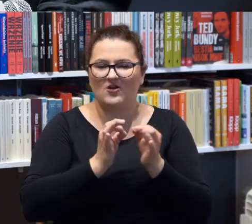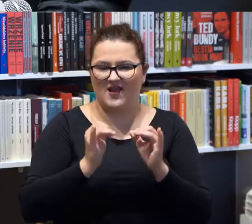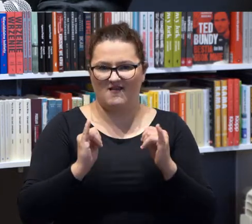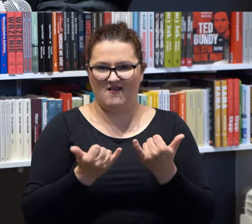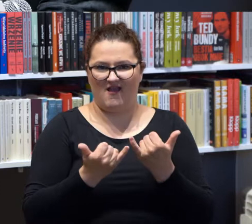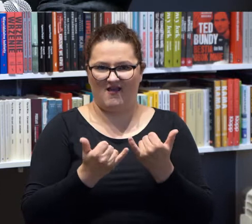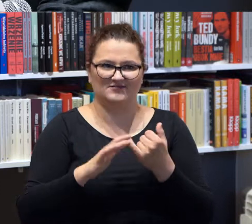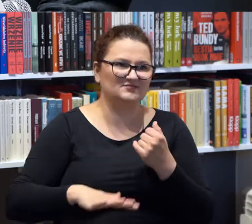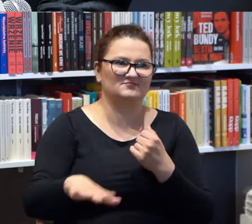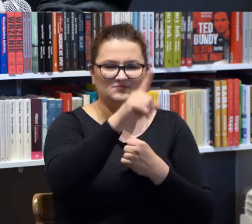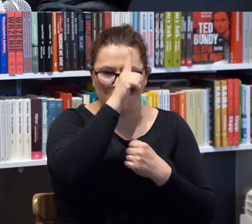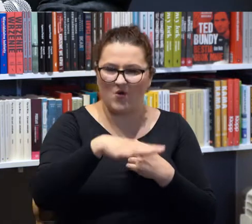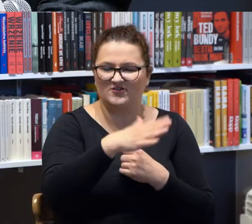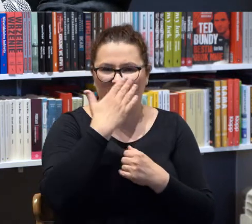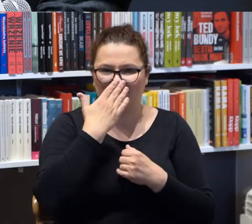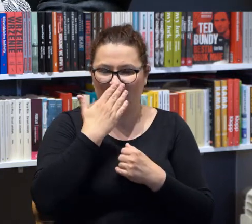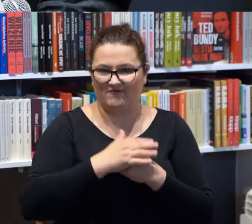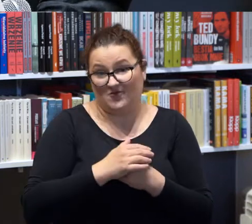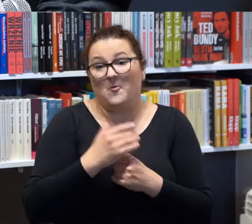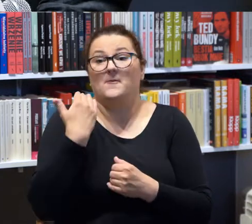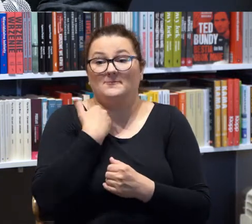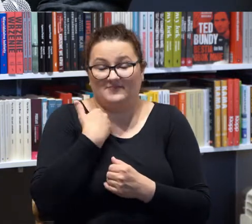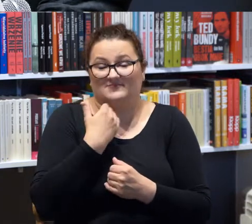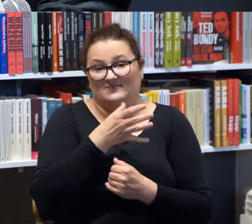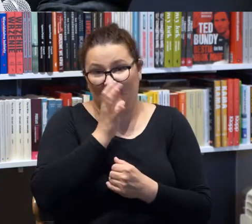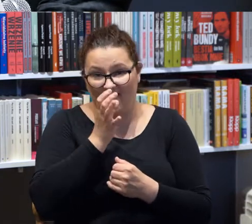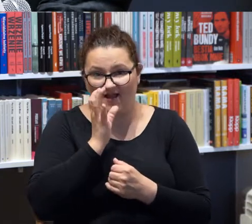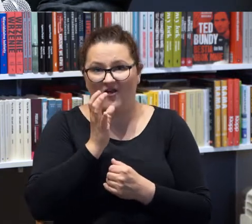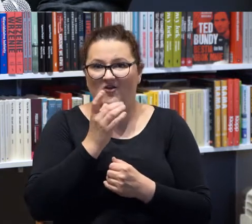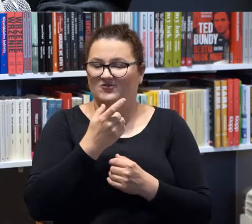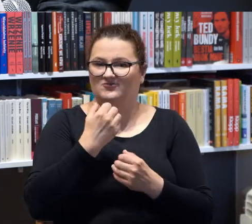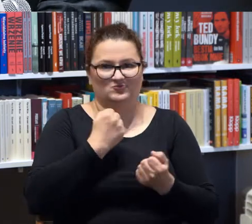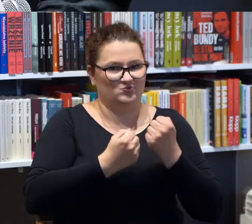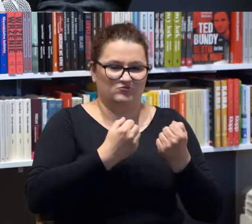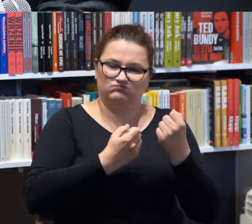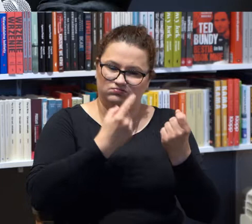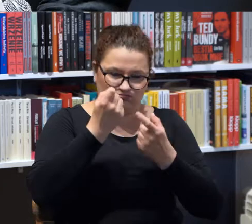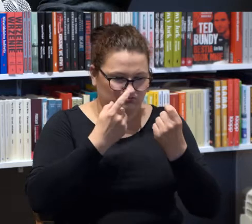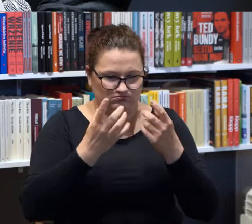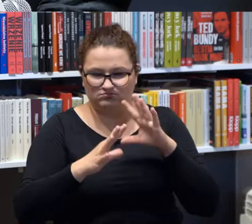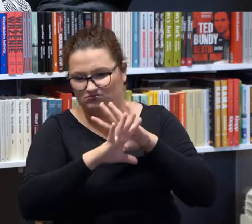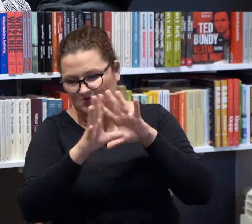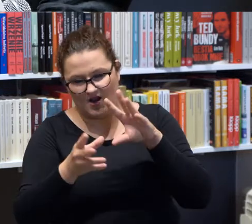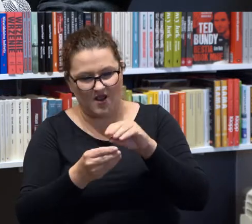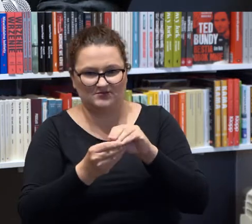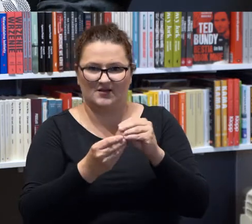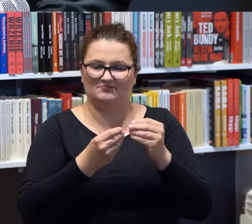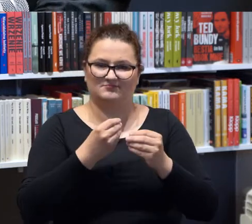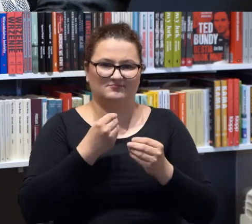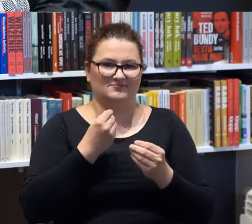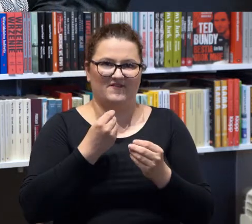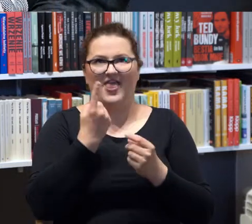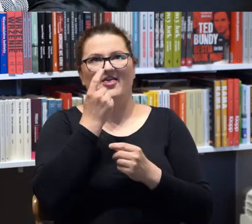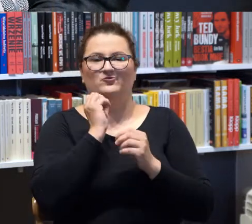obudowane? No bo picie, jak każde zjawisko społeczne, no jest bardzo pokomplikowane, przyklejają się do niego różne znaczenia